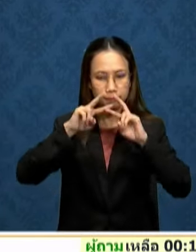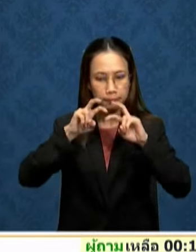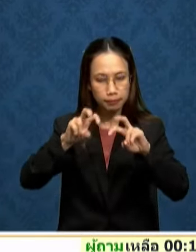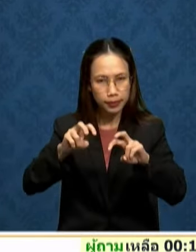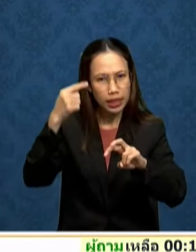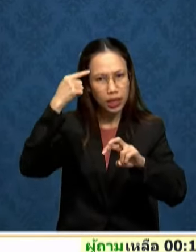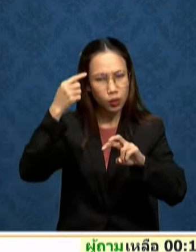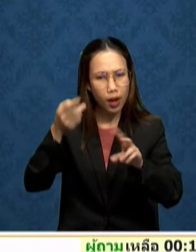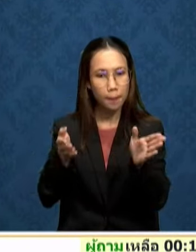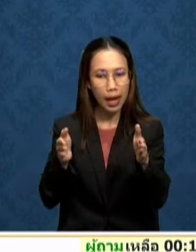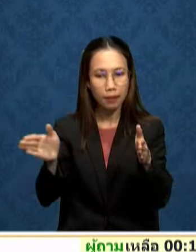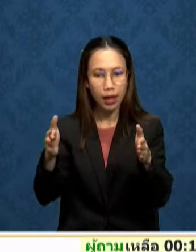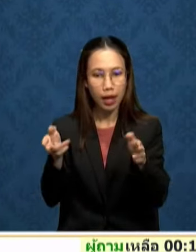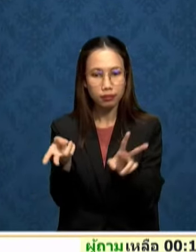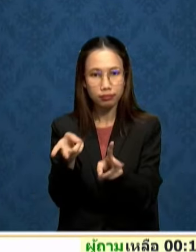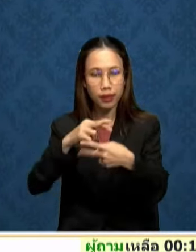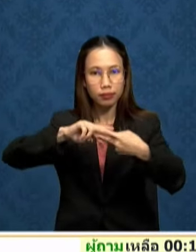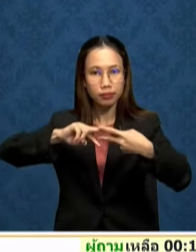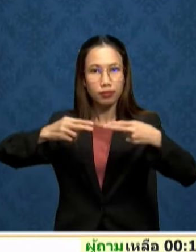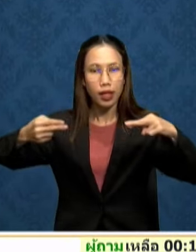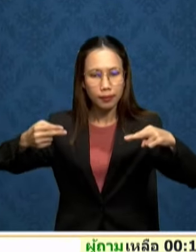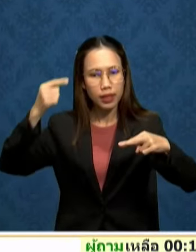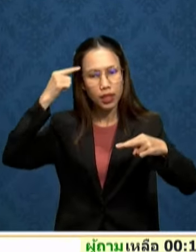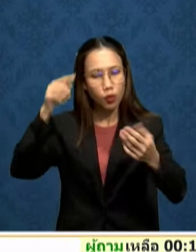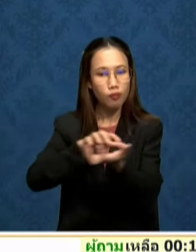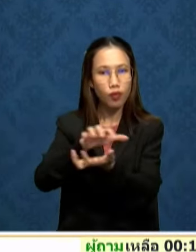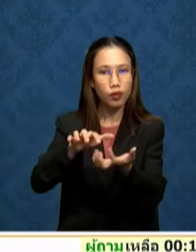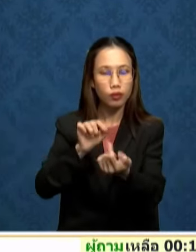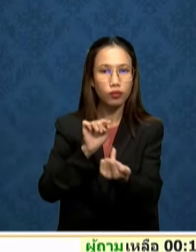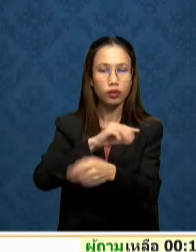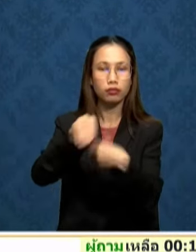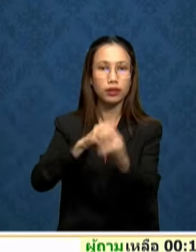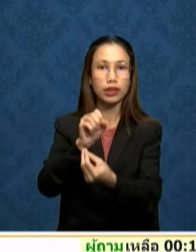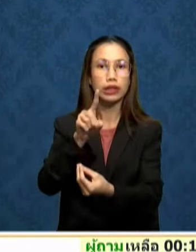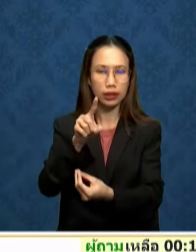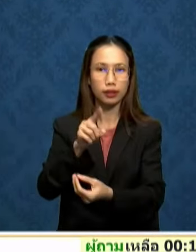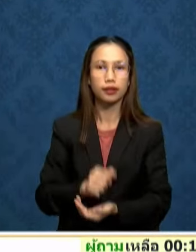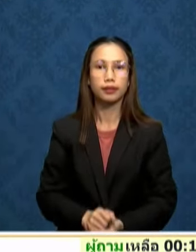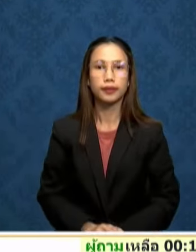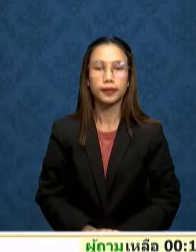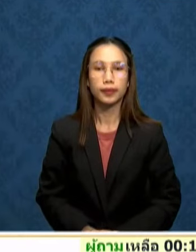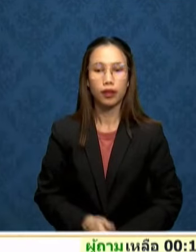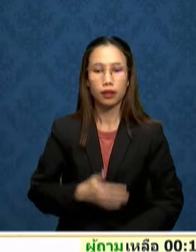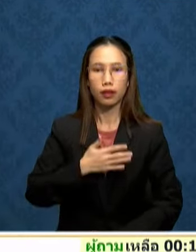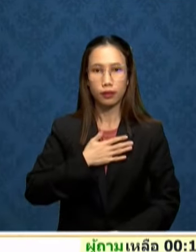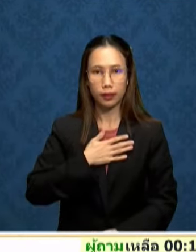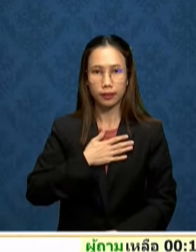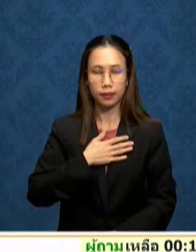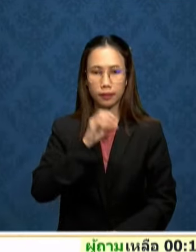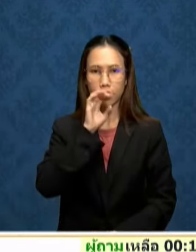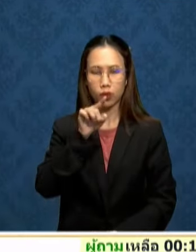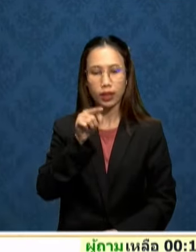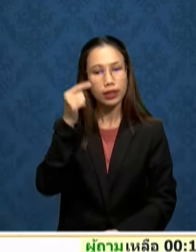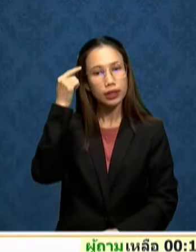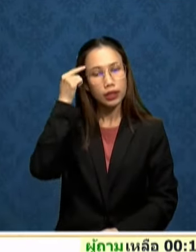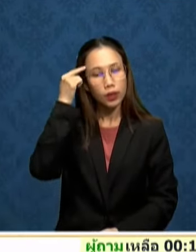จะเป็นการไขว้สายพันธุ์ต่างๆเพื่อให้มันมีความคงทนยิ่งขึ้นเพื่อให้มันเกิดผลทางเศรษฐกิจนะครับผมต้องนำเรียนที่ประชุมครับเราปฏิเสธความ